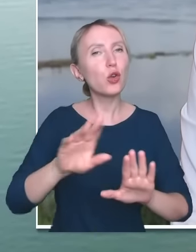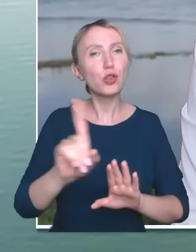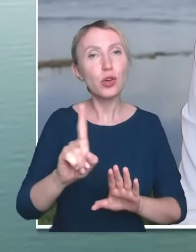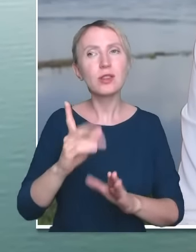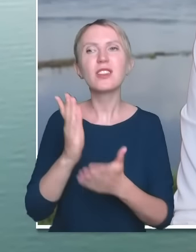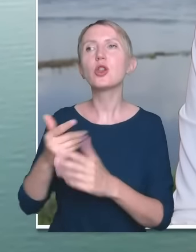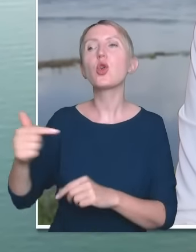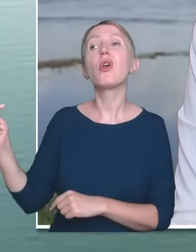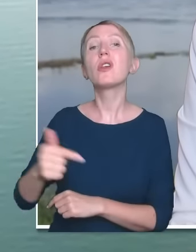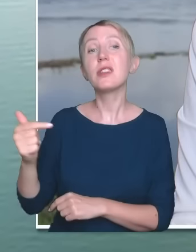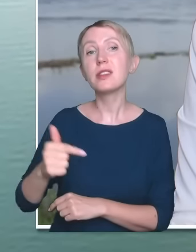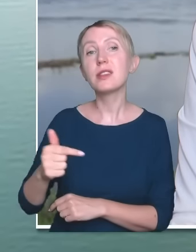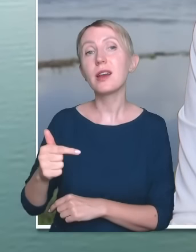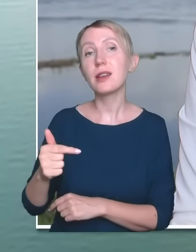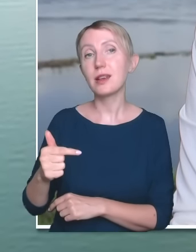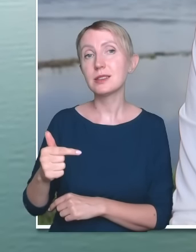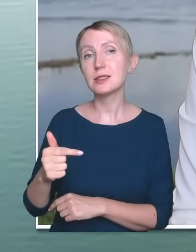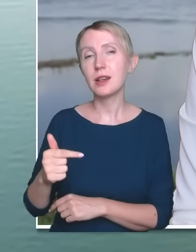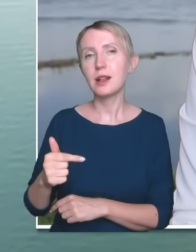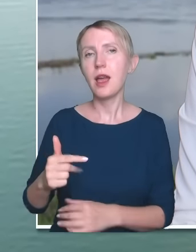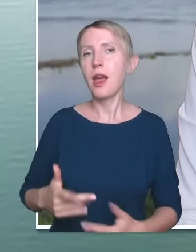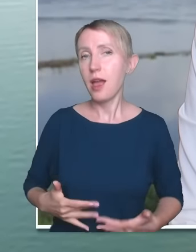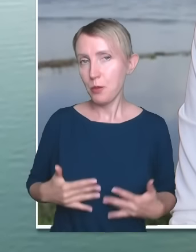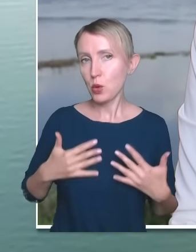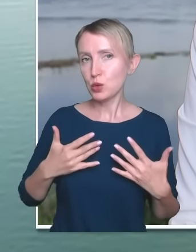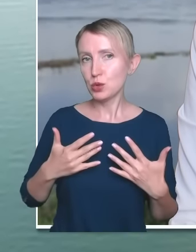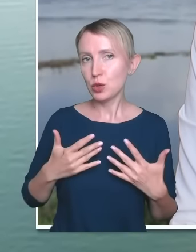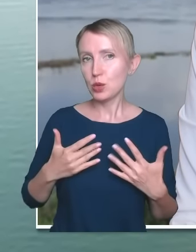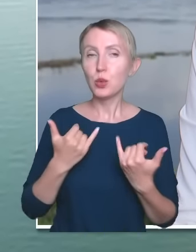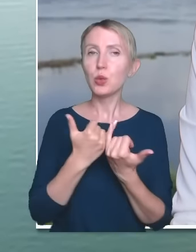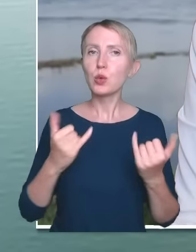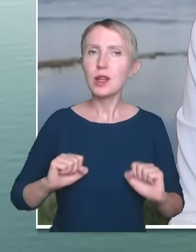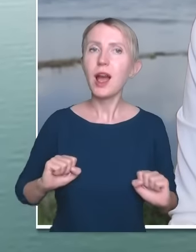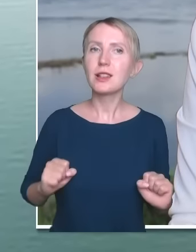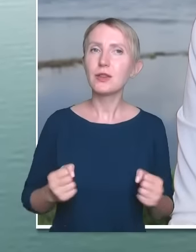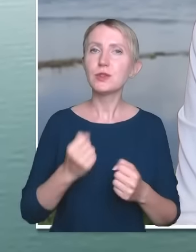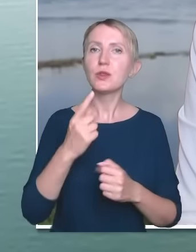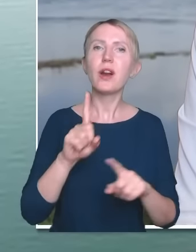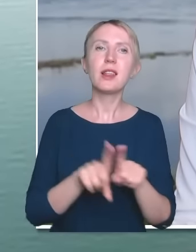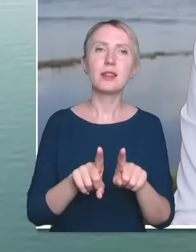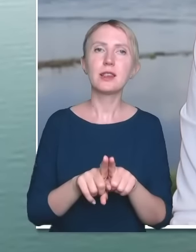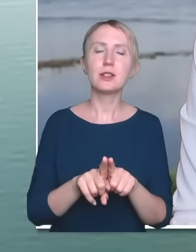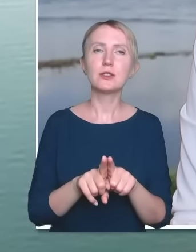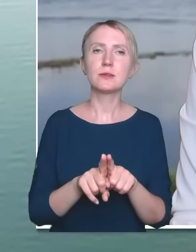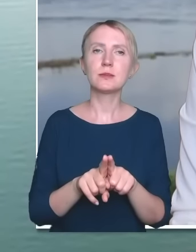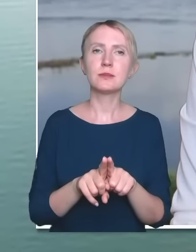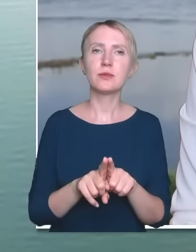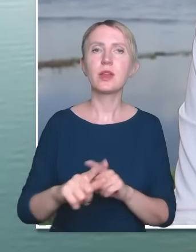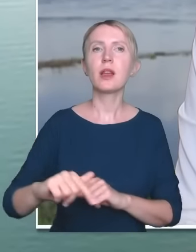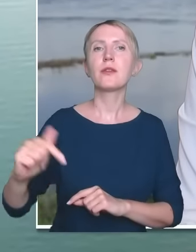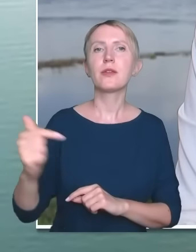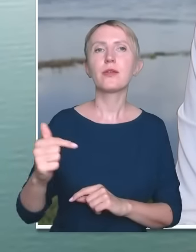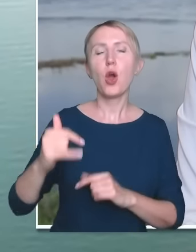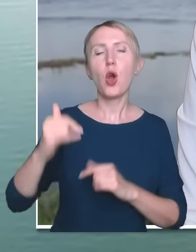interesie z jednej strony emocjonalnym różnych aktywistów, ale z drugiej strony jednak w interesie